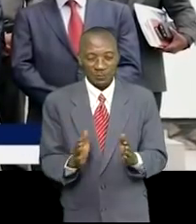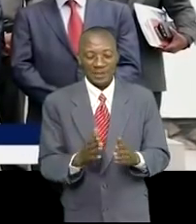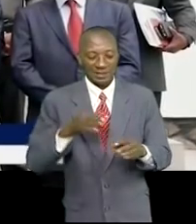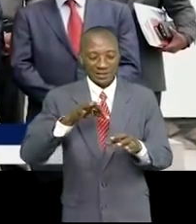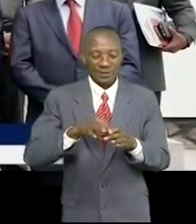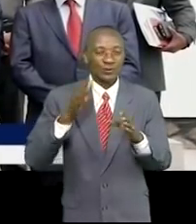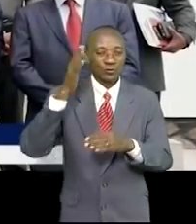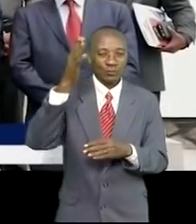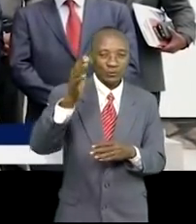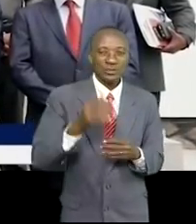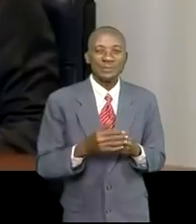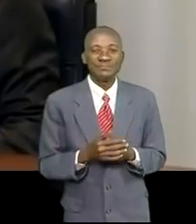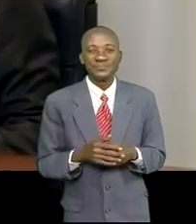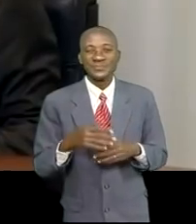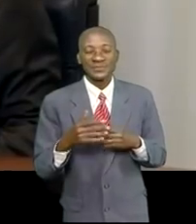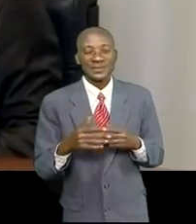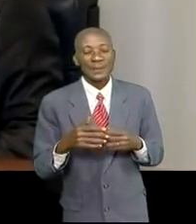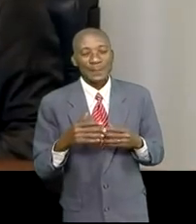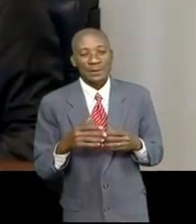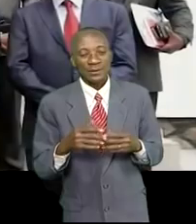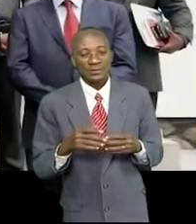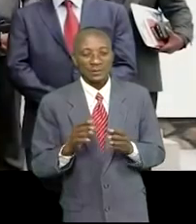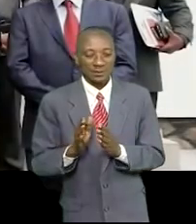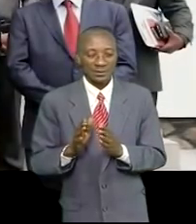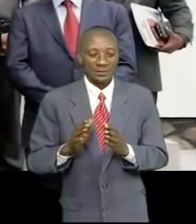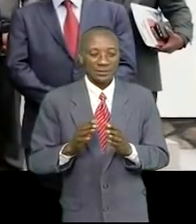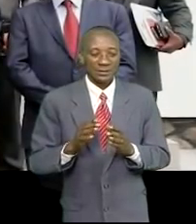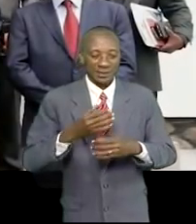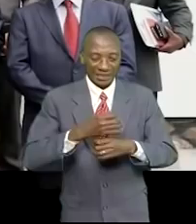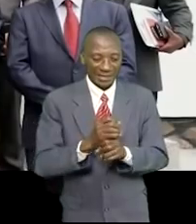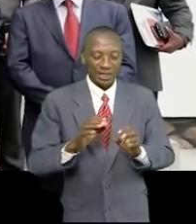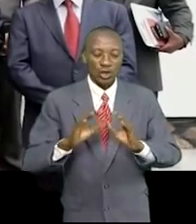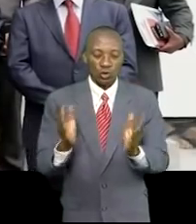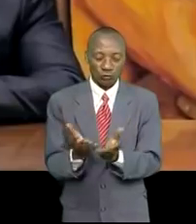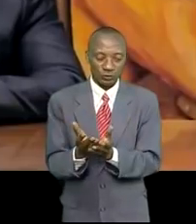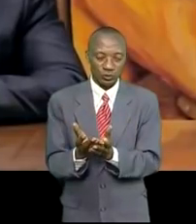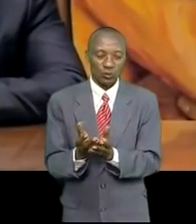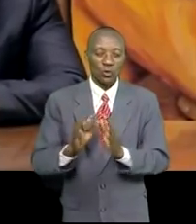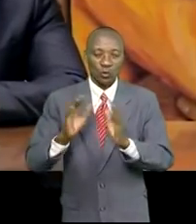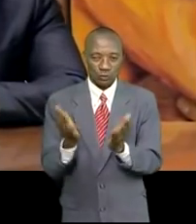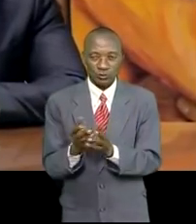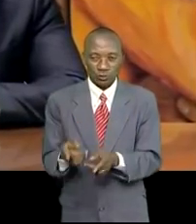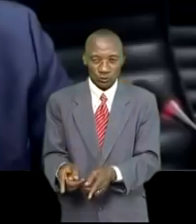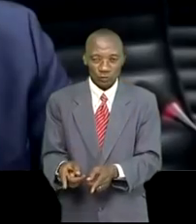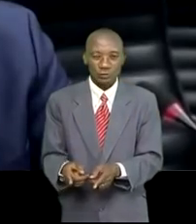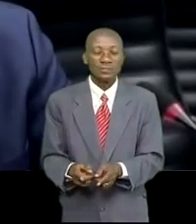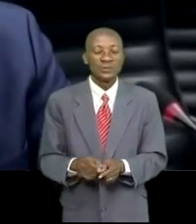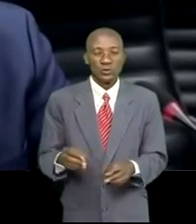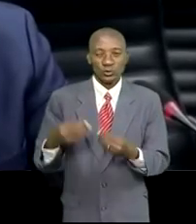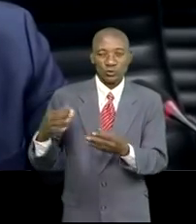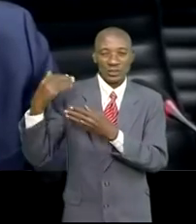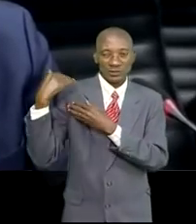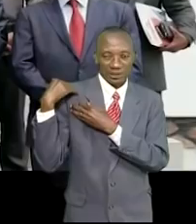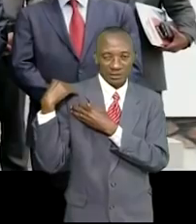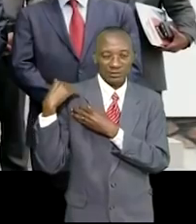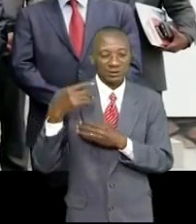suivre et pour cette fin-là, une commission venait d'être mise en place de manière à ce que d'ici 10 jours, un cahier